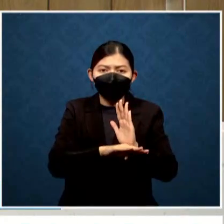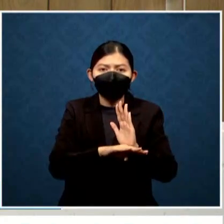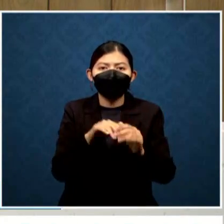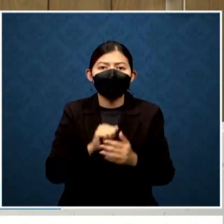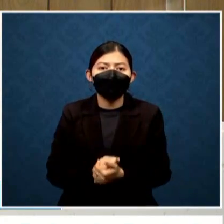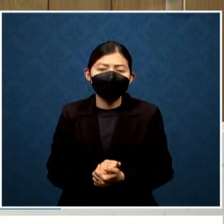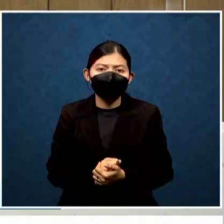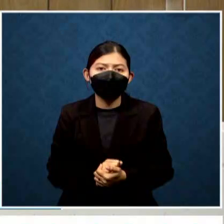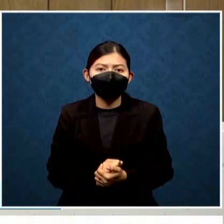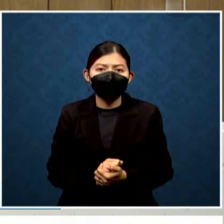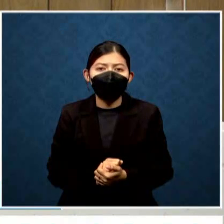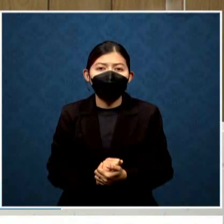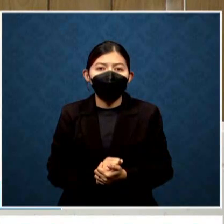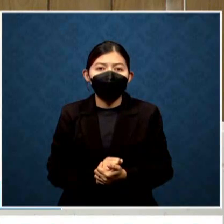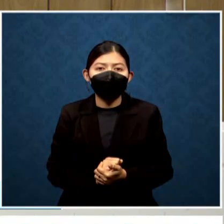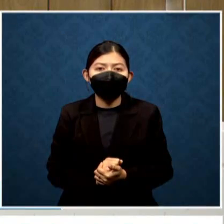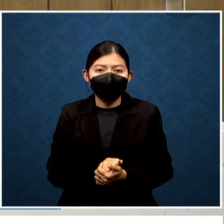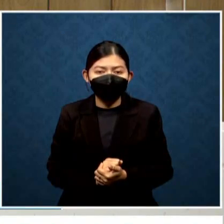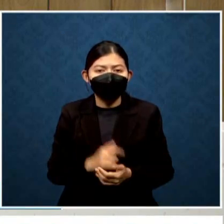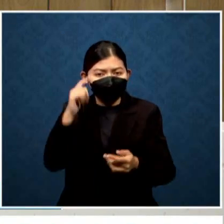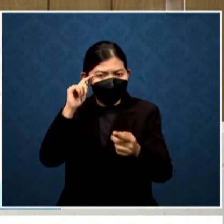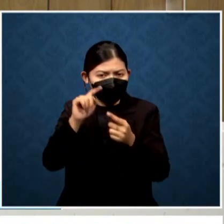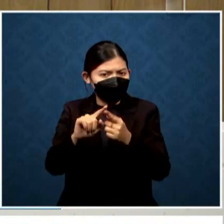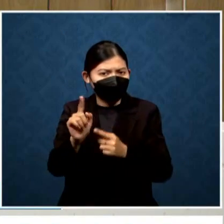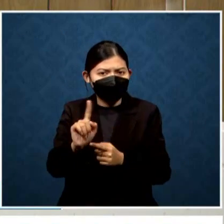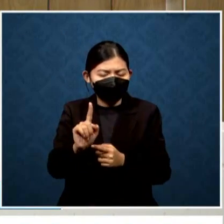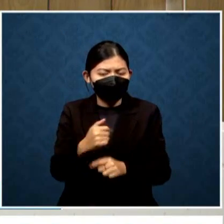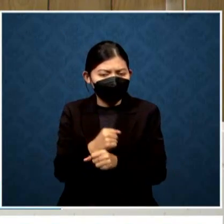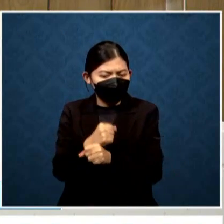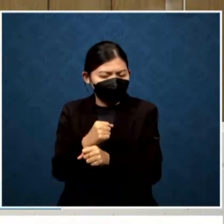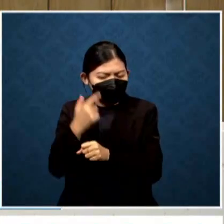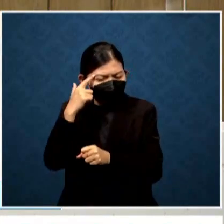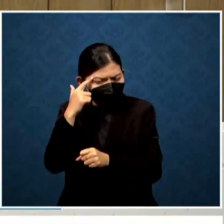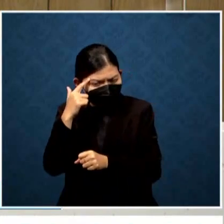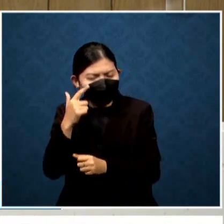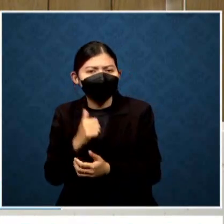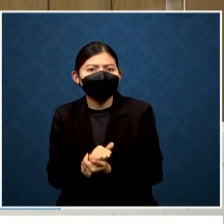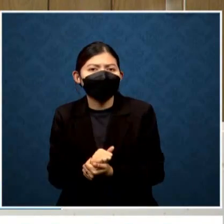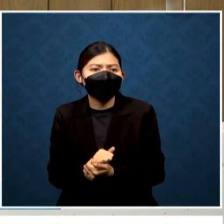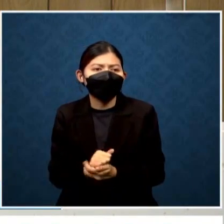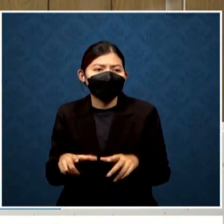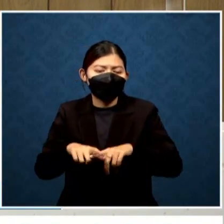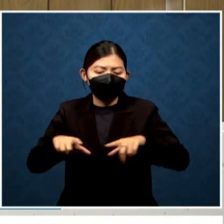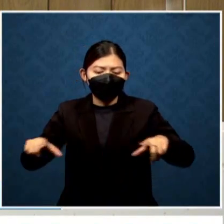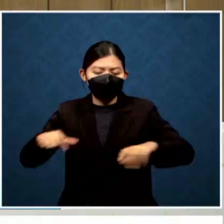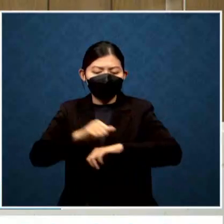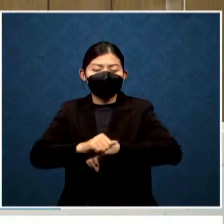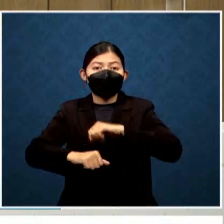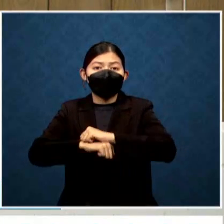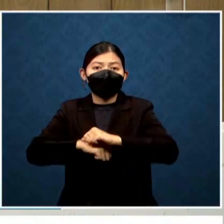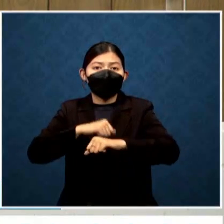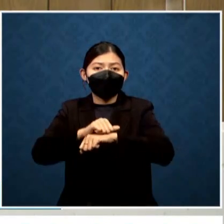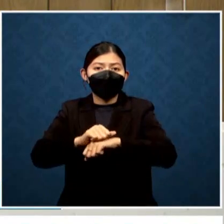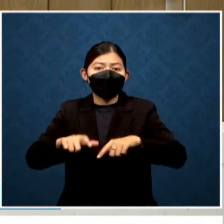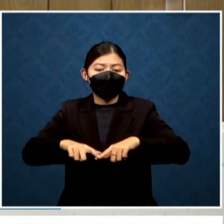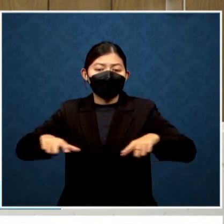ครับผู้ที่ดำเนินการเนี่ยเจตนาจงใจที่จะทำถามว่าทำไมพื้นที่ที่ก่อสร้างอยู่นอกเขตโซนิ่งท